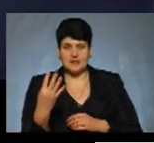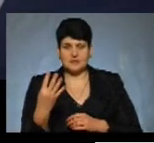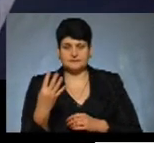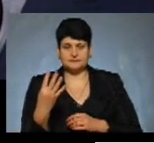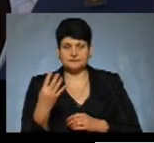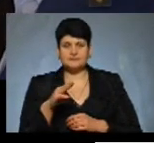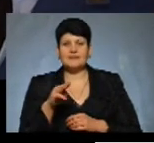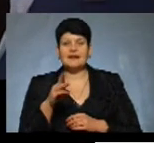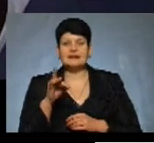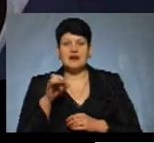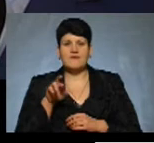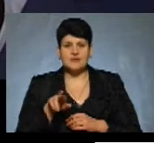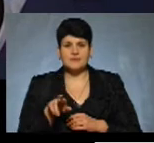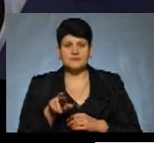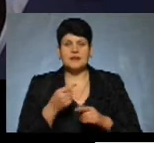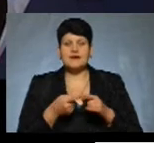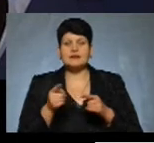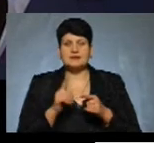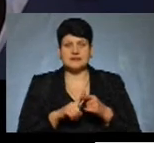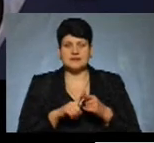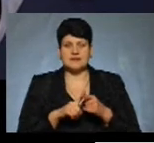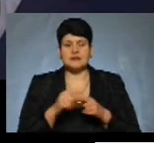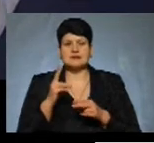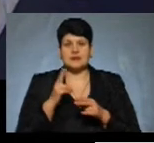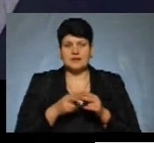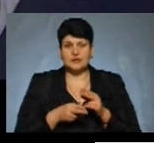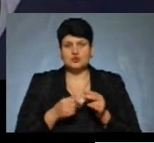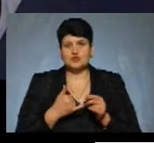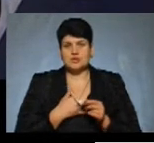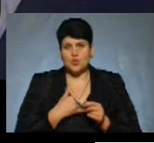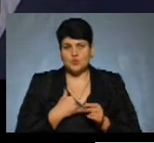24 травня, так, це закінчується в нас